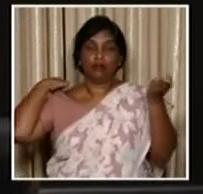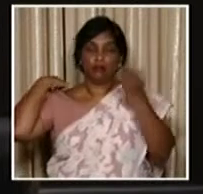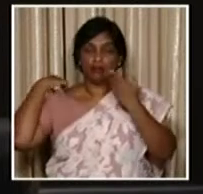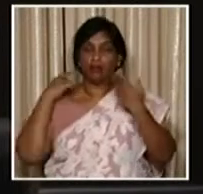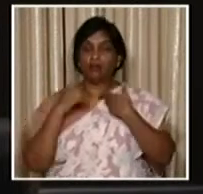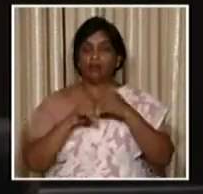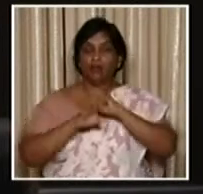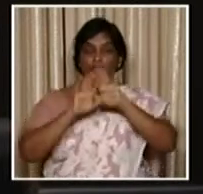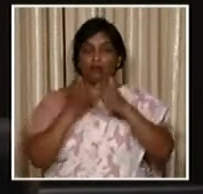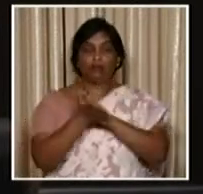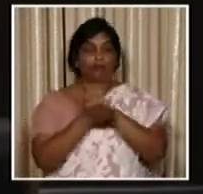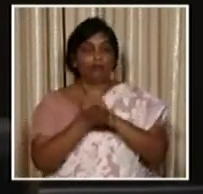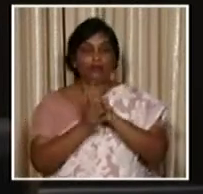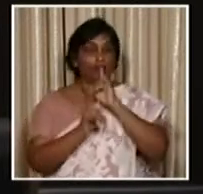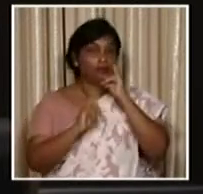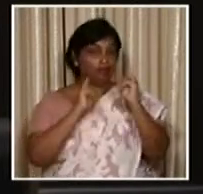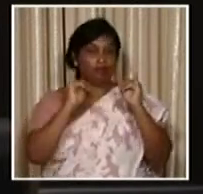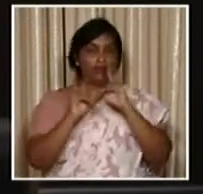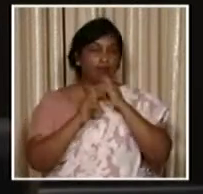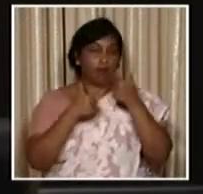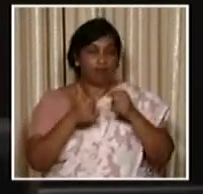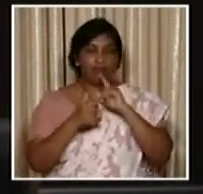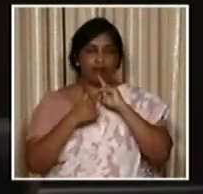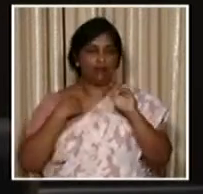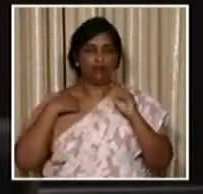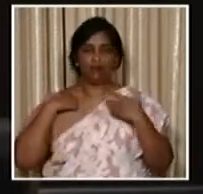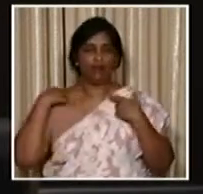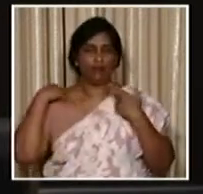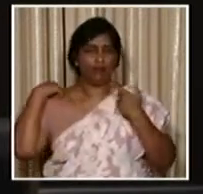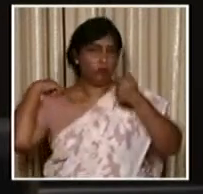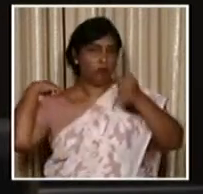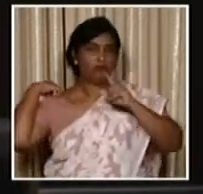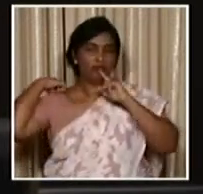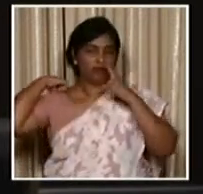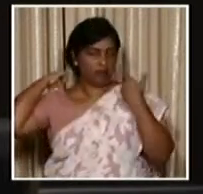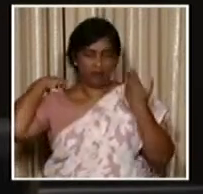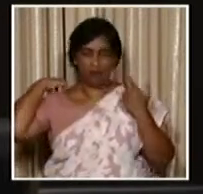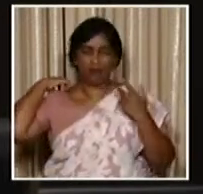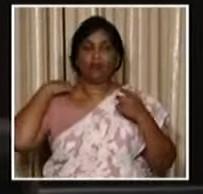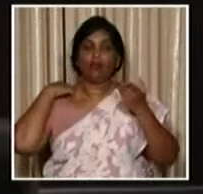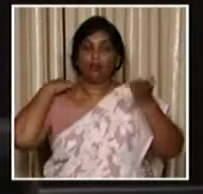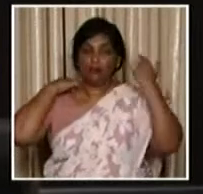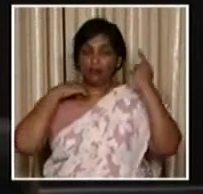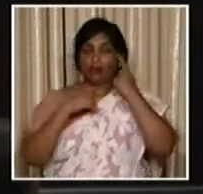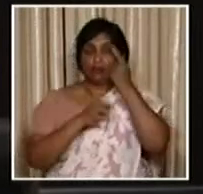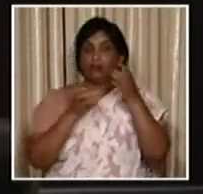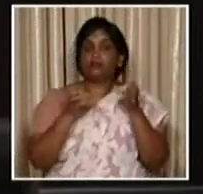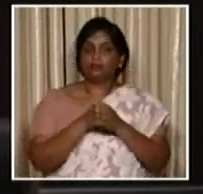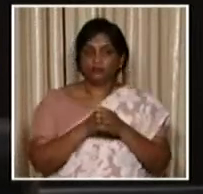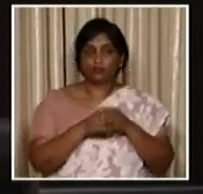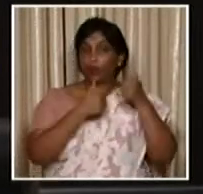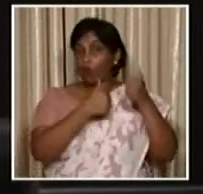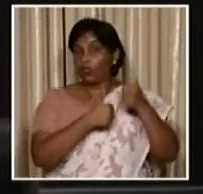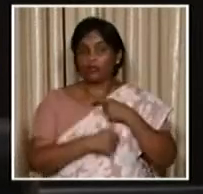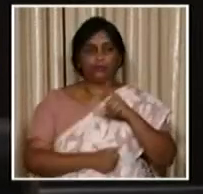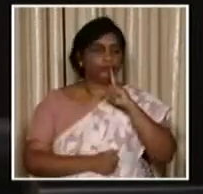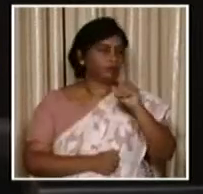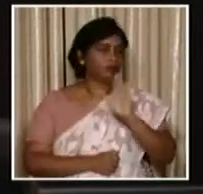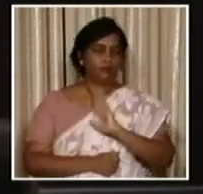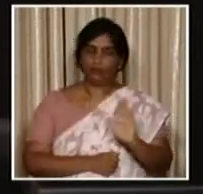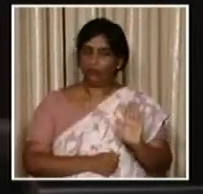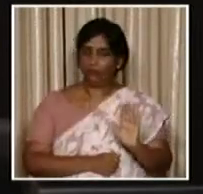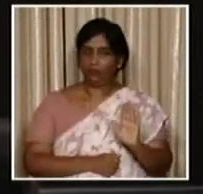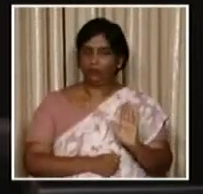ඔබ තමුන්නාන්සේලා කාවත් මෙතන සුද්ධ කරන්න එන්න එපා අපිට කාවත් සුද්ධ කරන්නත් බෑ එදා බුද්ධියංශ හිටපොයි අපි සුද්ධ කරන්න සූදානනුත්